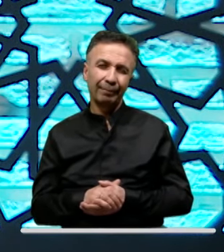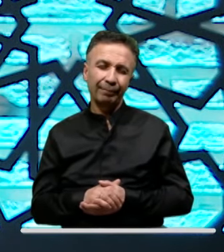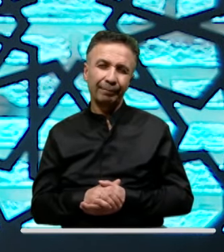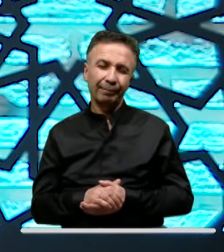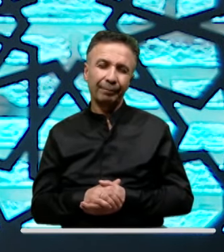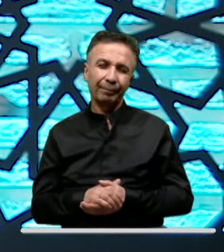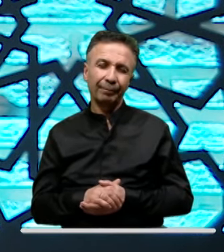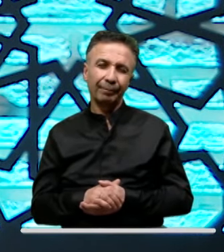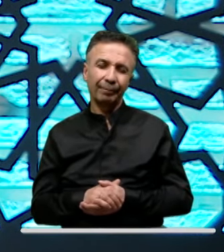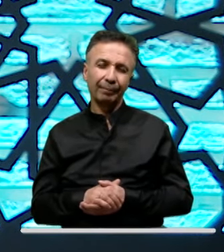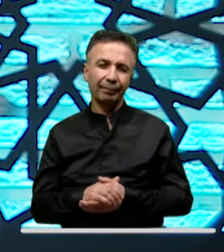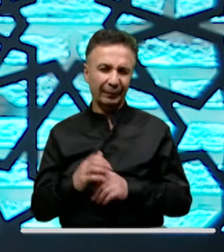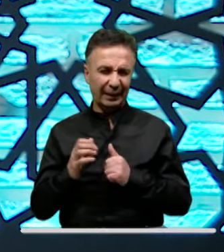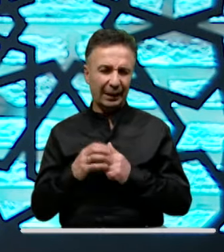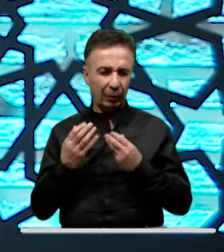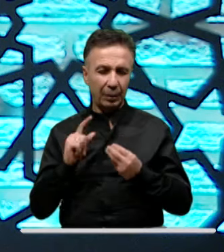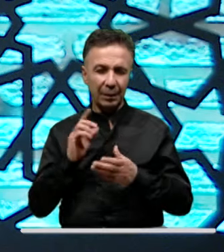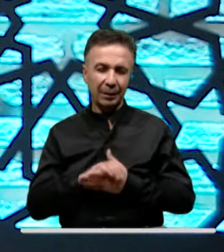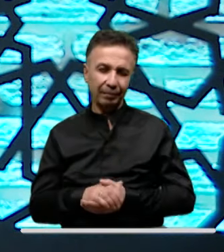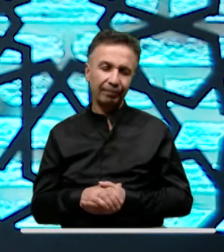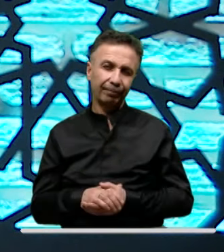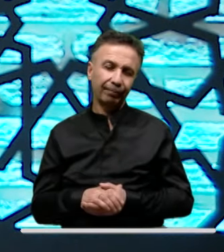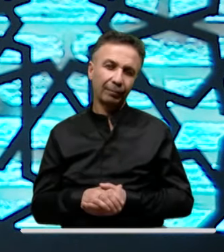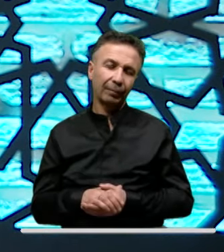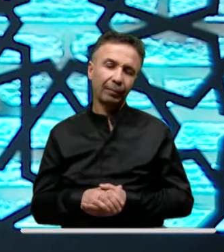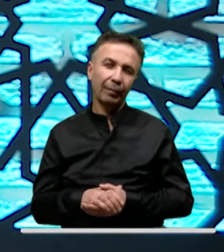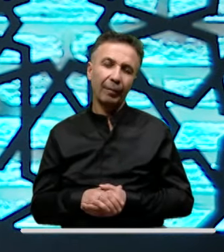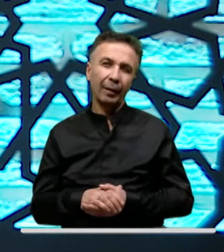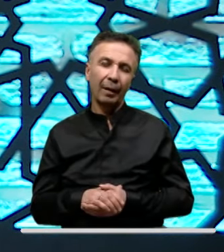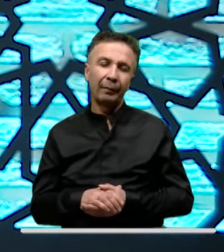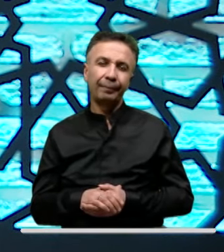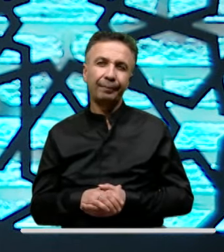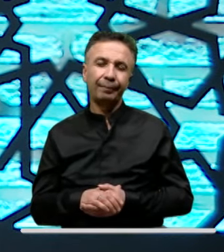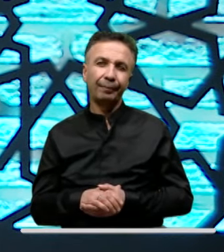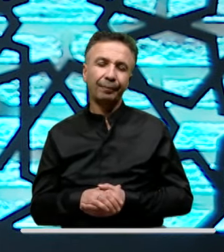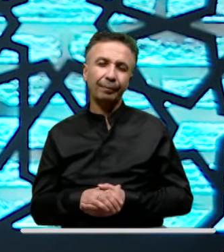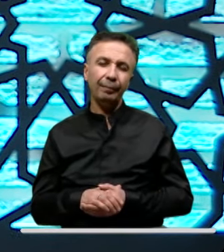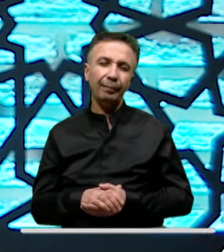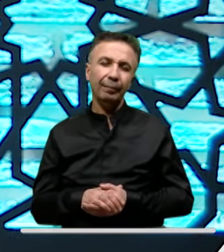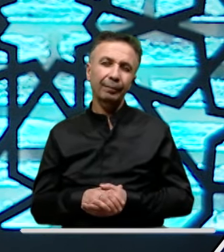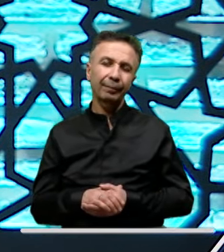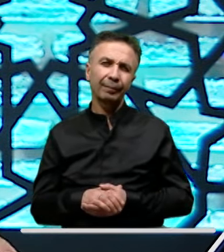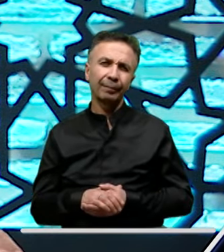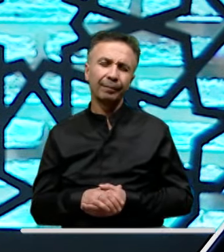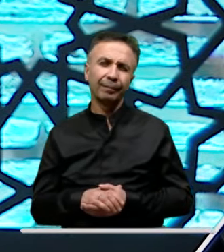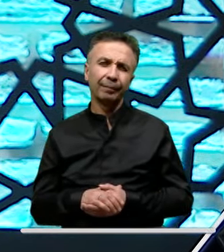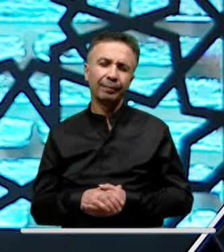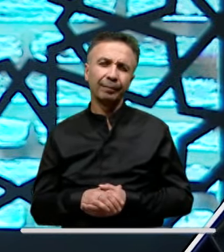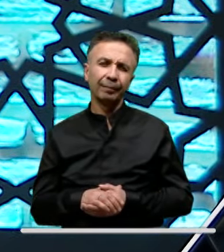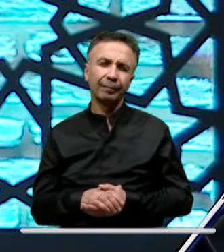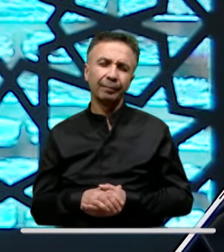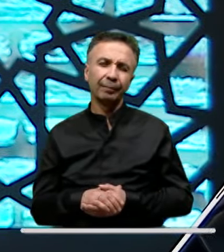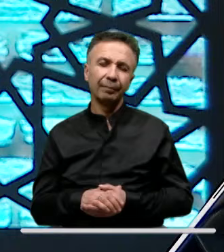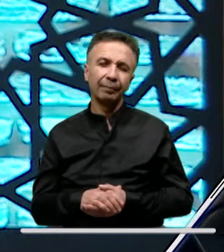Tabii tedavisini de ihmal etme. Diyarbakır'a da hasreten selam ediyoruz. Dua eder dua bekleriz. Hayırlı akşamlar. Şimdi burada